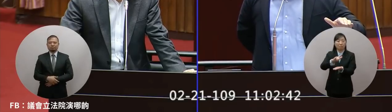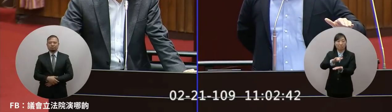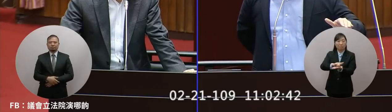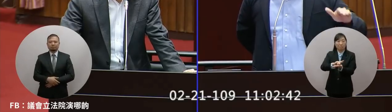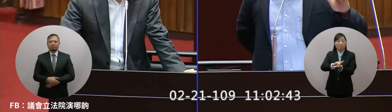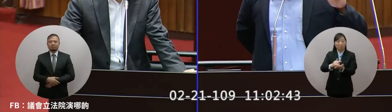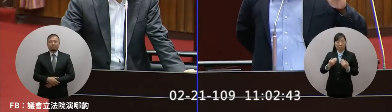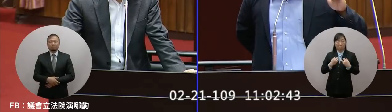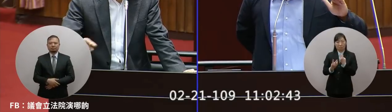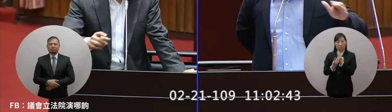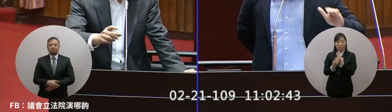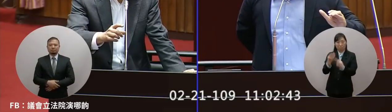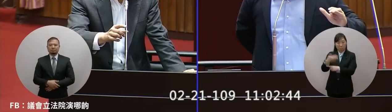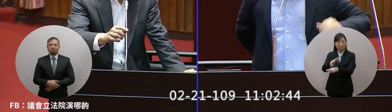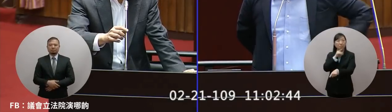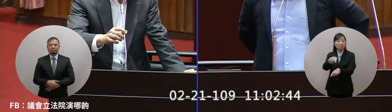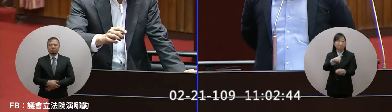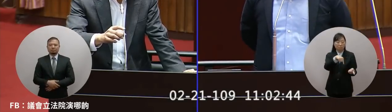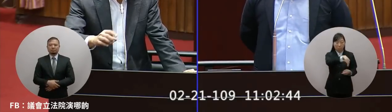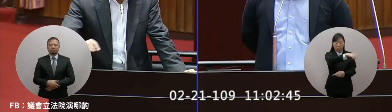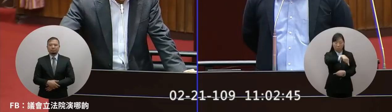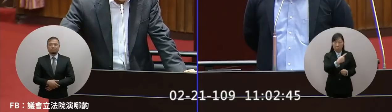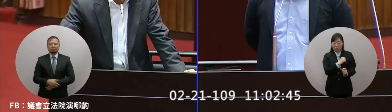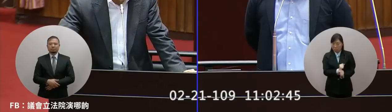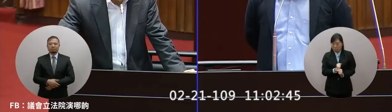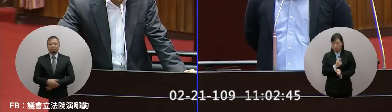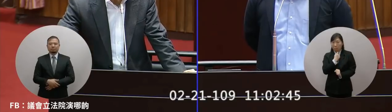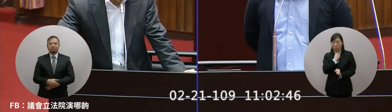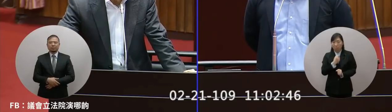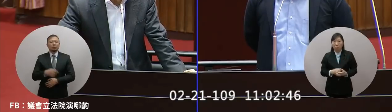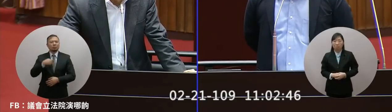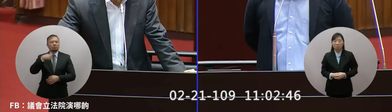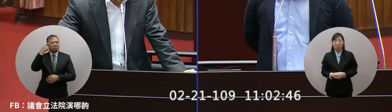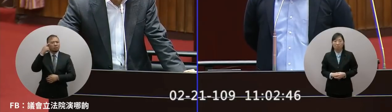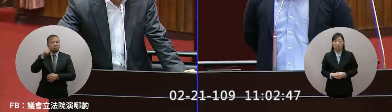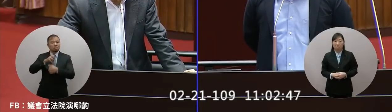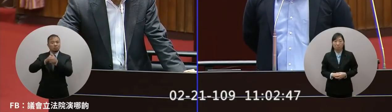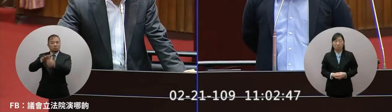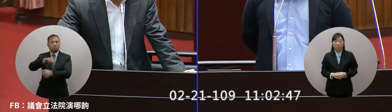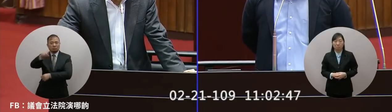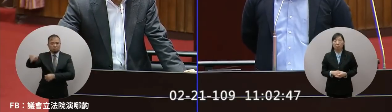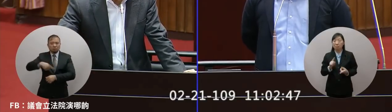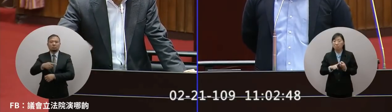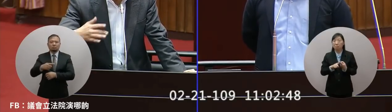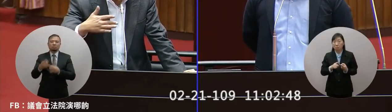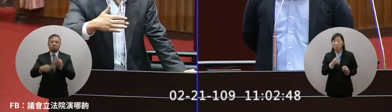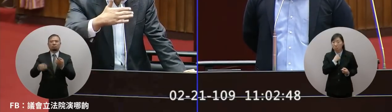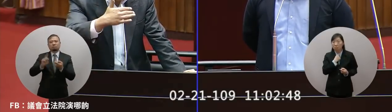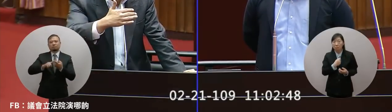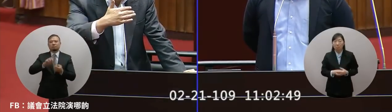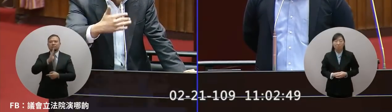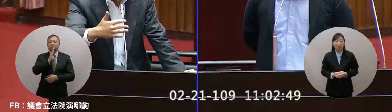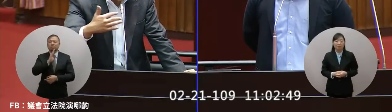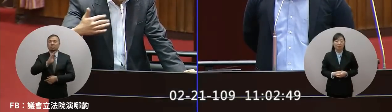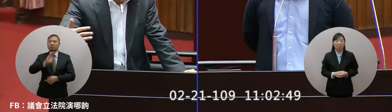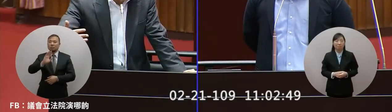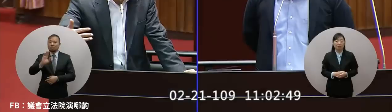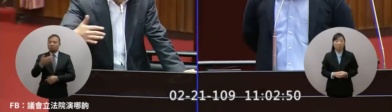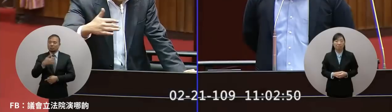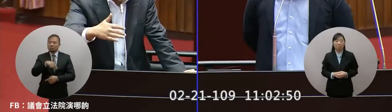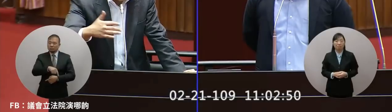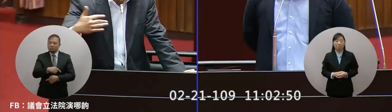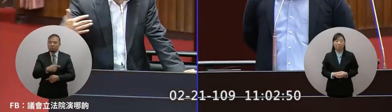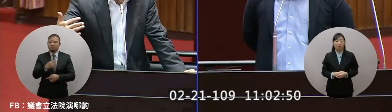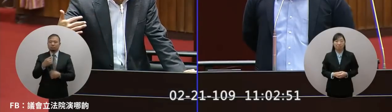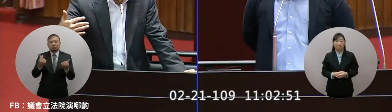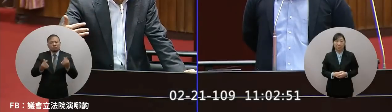你应该要这个小心， 告知我想这是应该的， 应该的嘛， 哦，但是到底是不是没有告知，